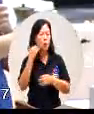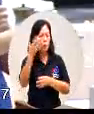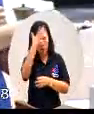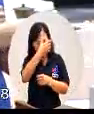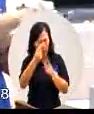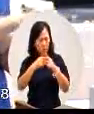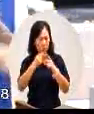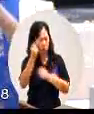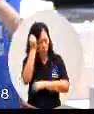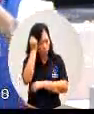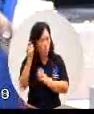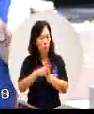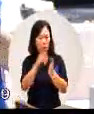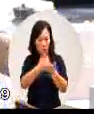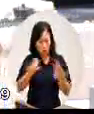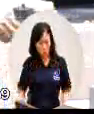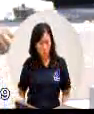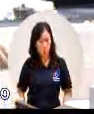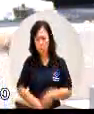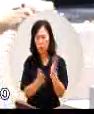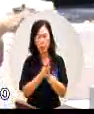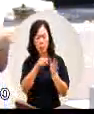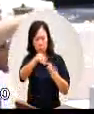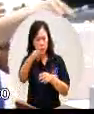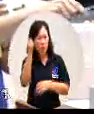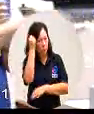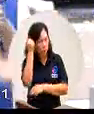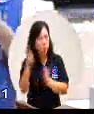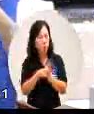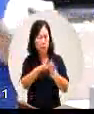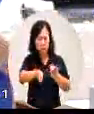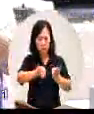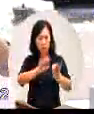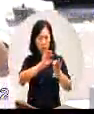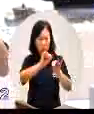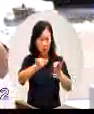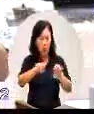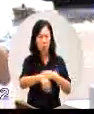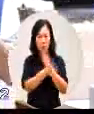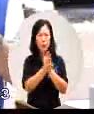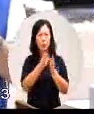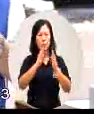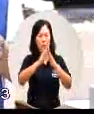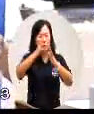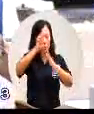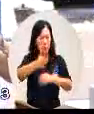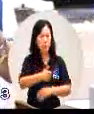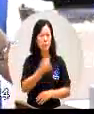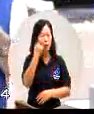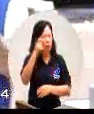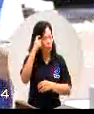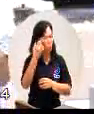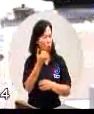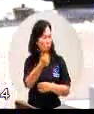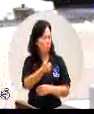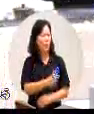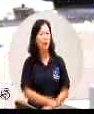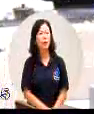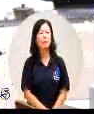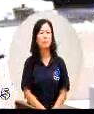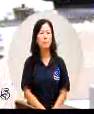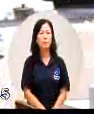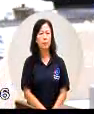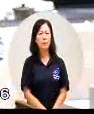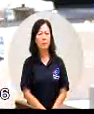岁较大退休的拢来这住，啊，来这自然这土地。哦，市长，真好康，我咧讲真正，若要